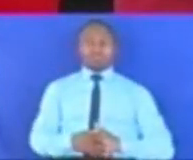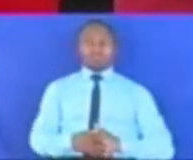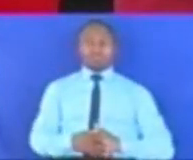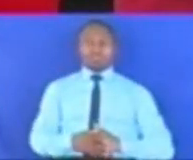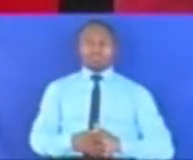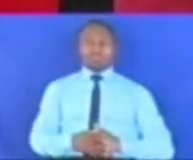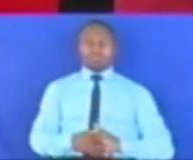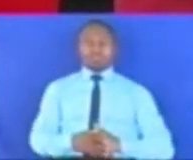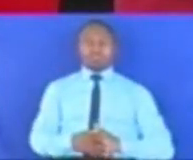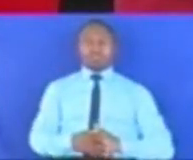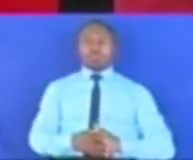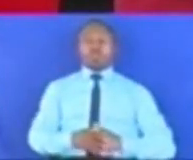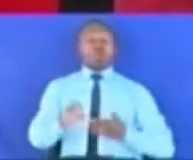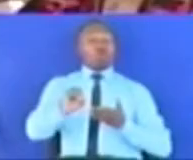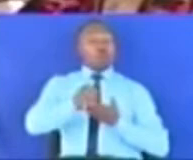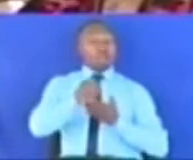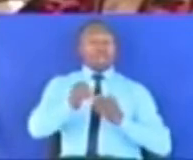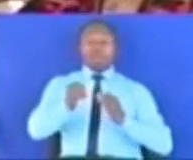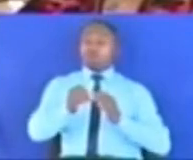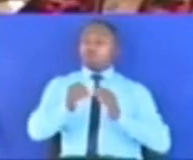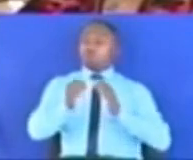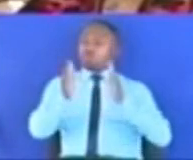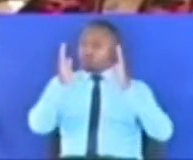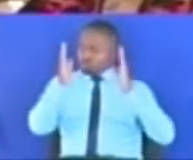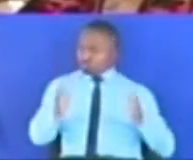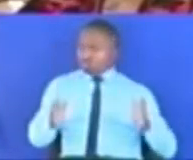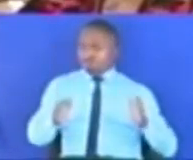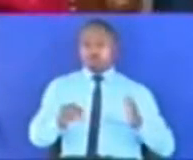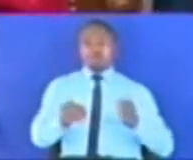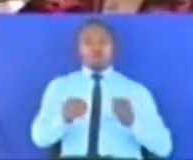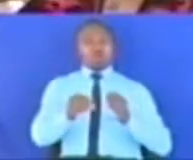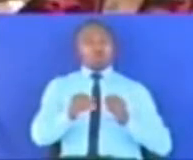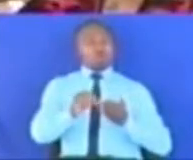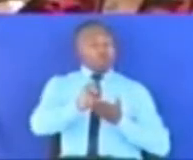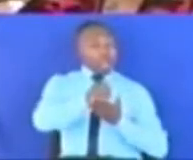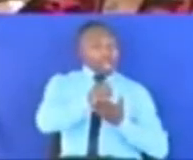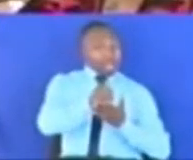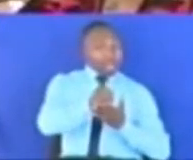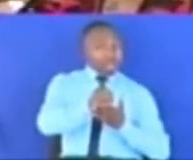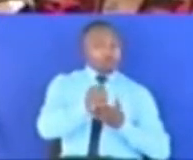Ambazo waganga, wakunga na wauguzi wataishi na kulizika.